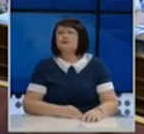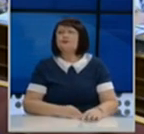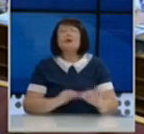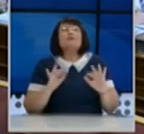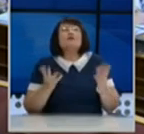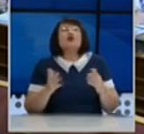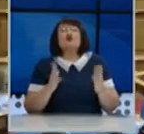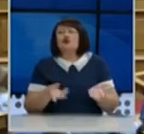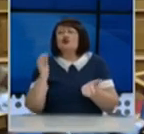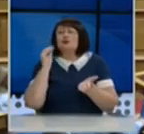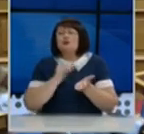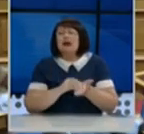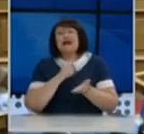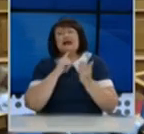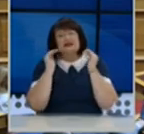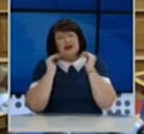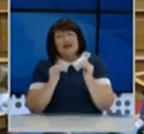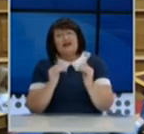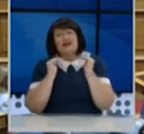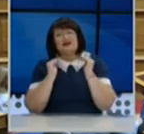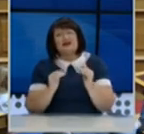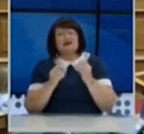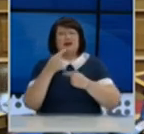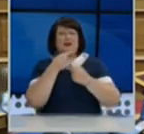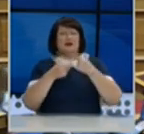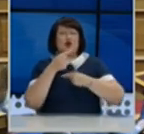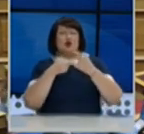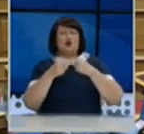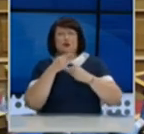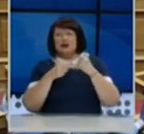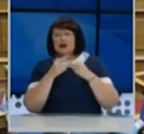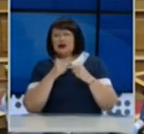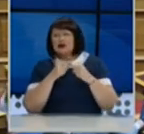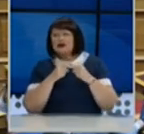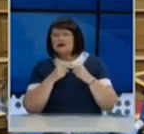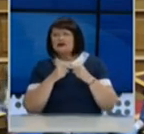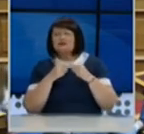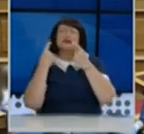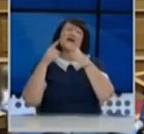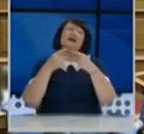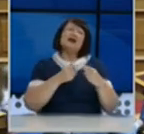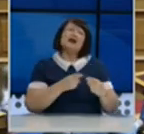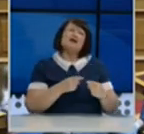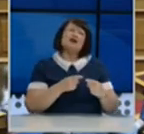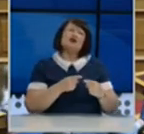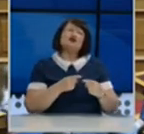να ακούμε τις ίδιες δικαιολογίες με διάφορες